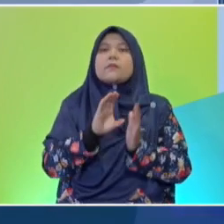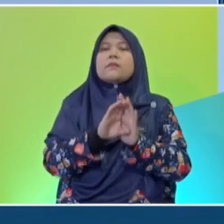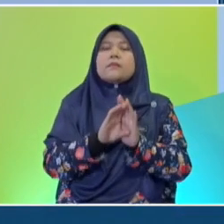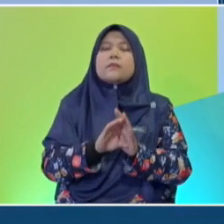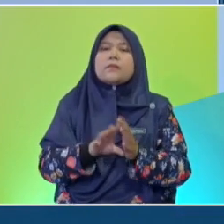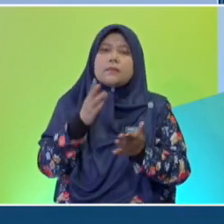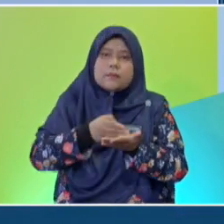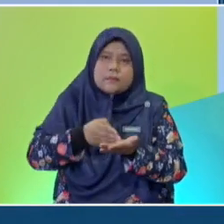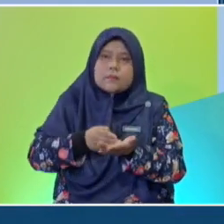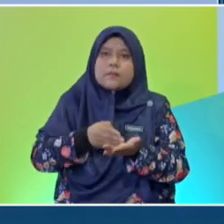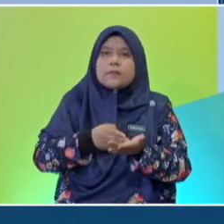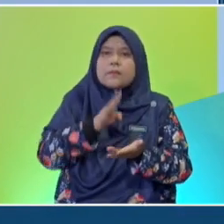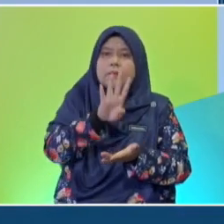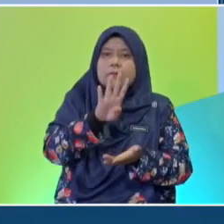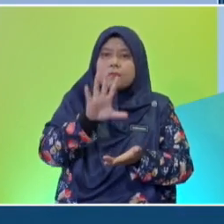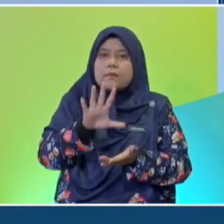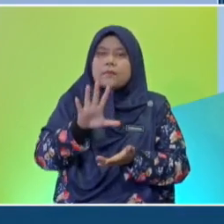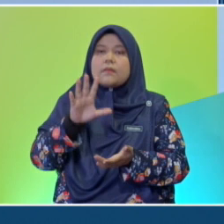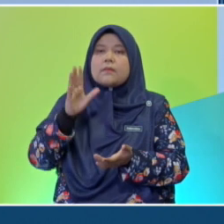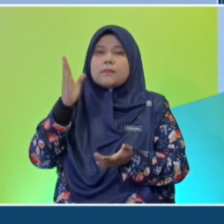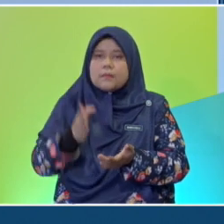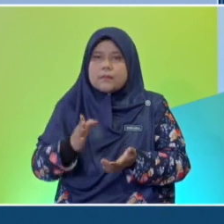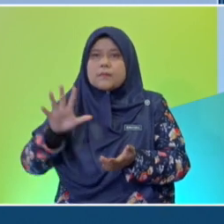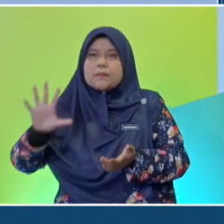45 menit eh 45 perkataan